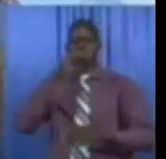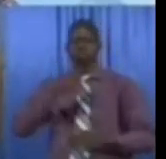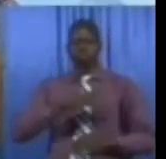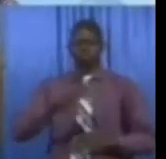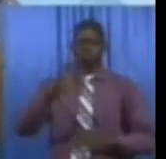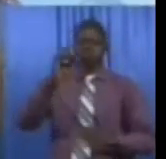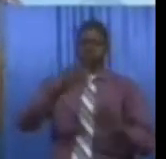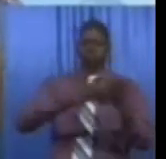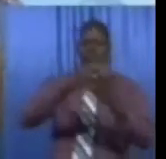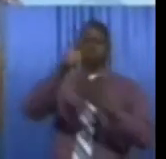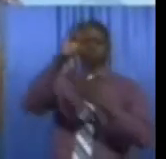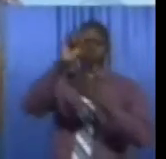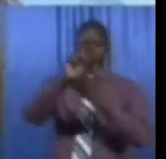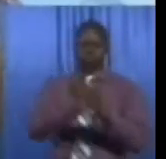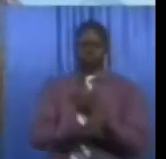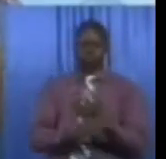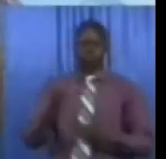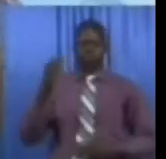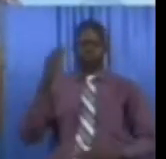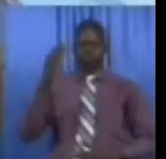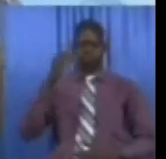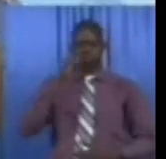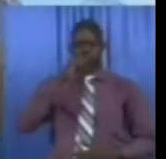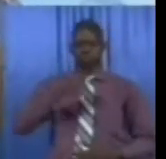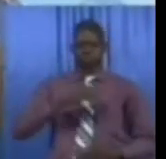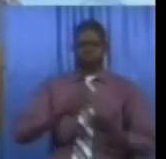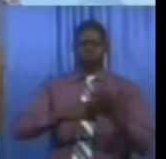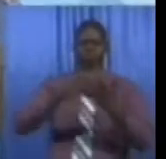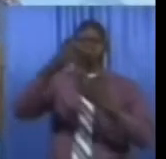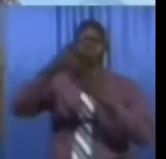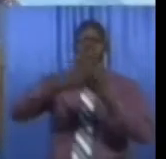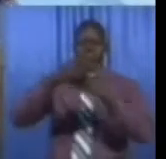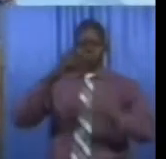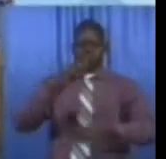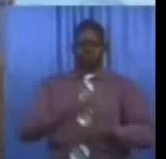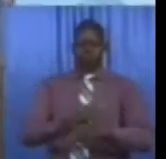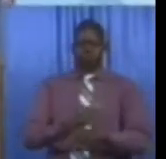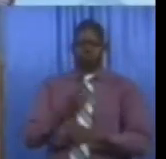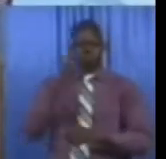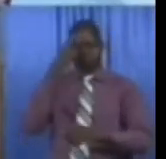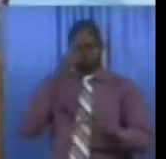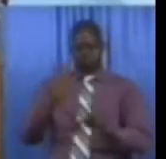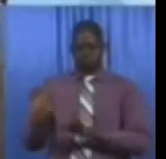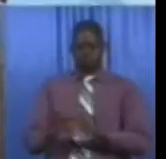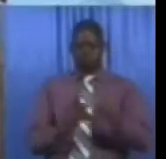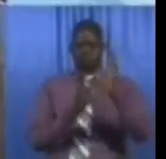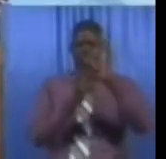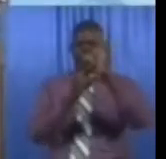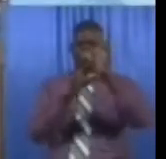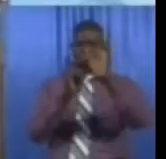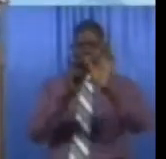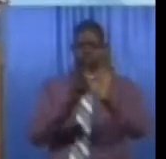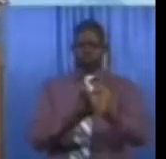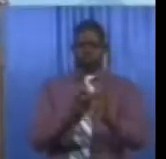mars prochain et le Forum des femmes. Le programme des activités a pour ce faire été présenté aux partenaires